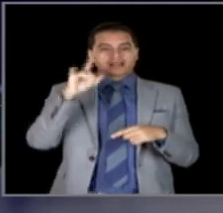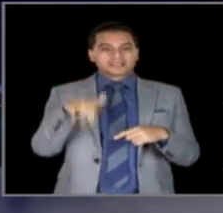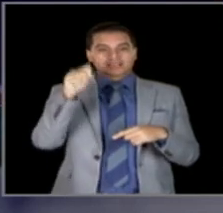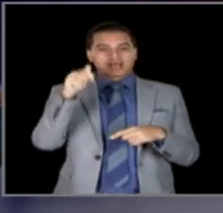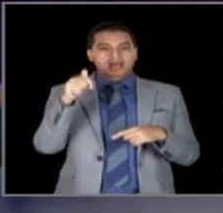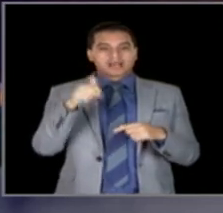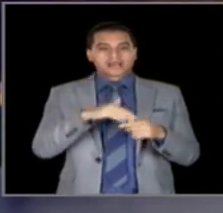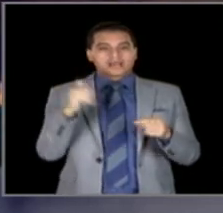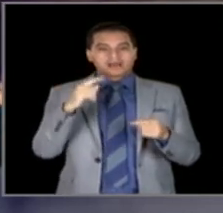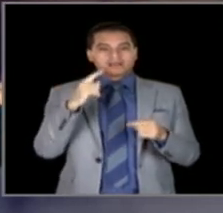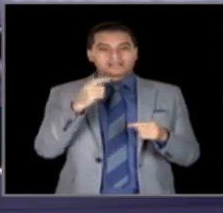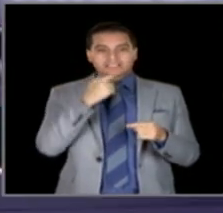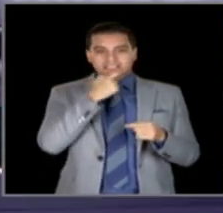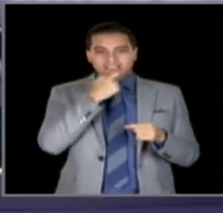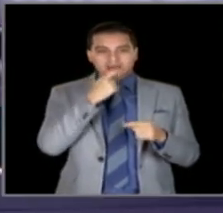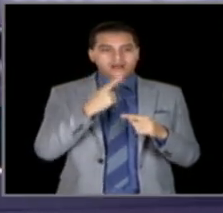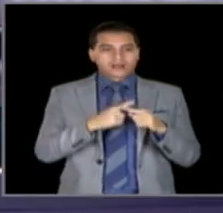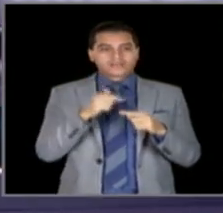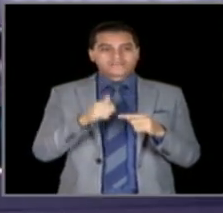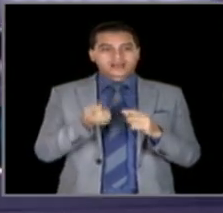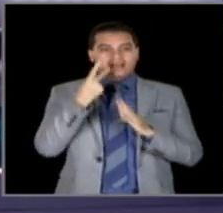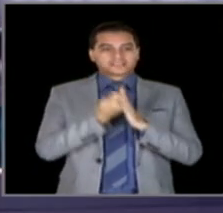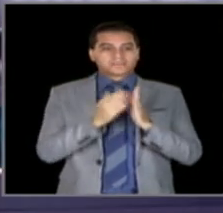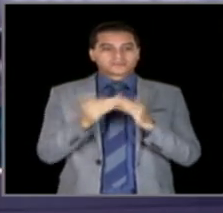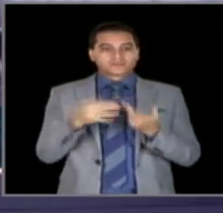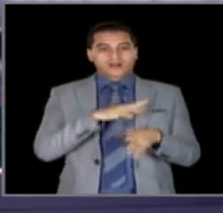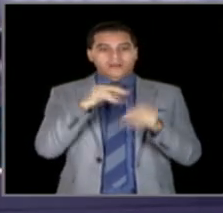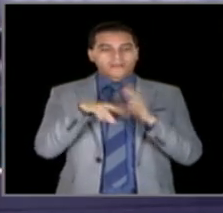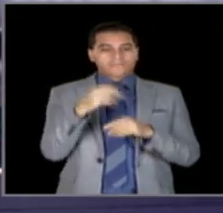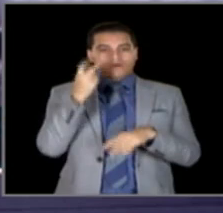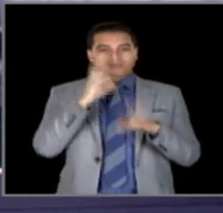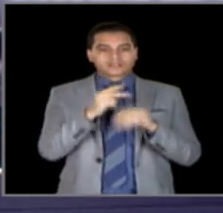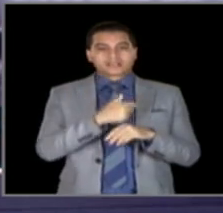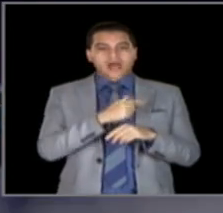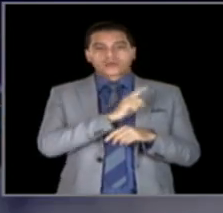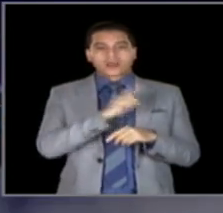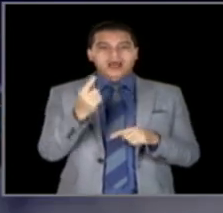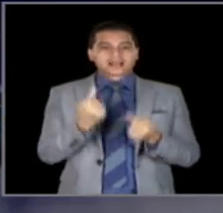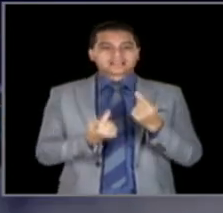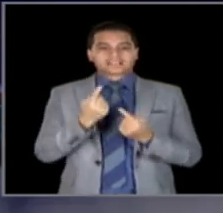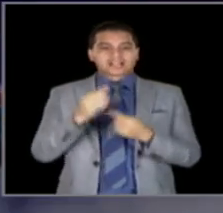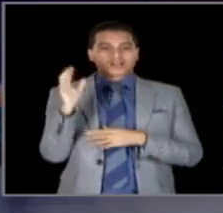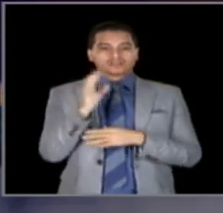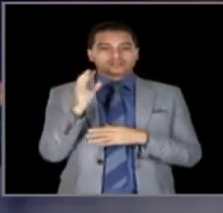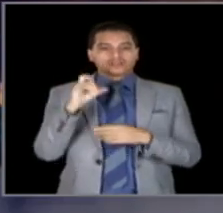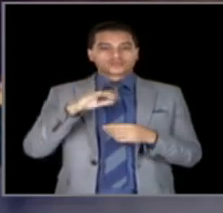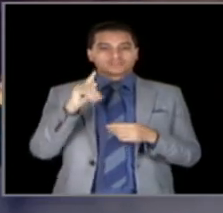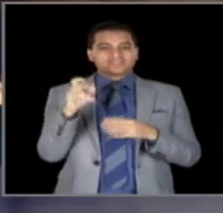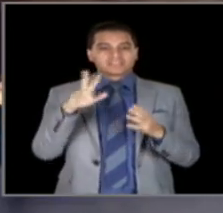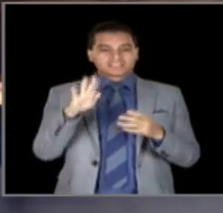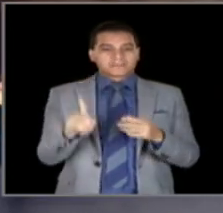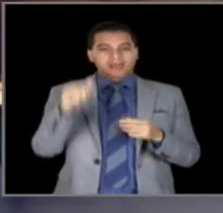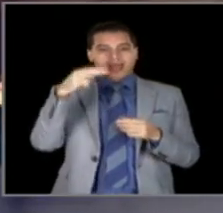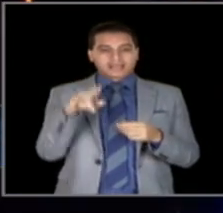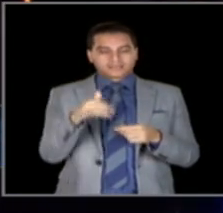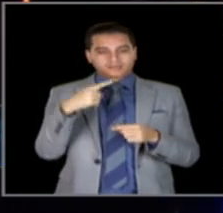1908؟ الإنجليزية. غلط. أديب مصري راحل مؤلف رواية نحن لا نزرع الشوك، فمن هو؟ يوسف السباعي. صح. ما